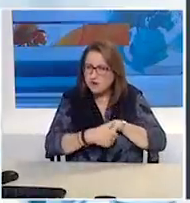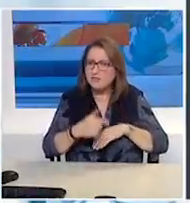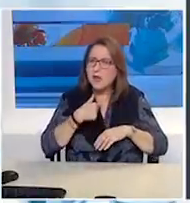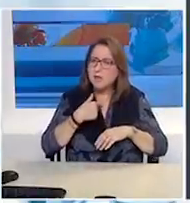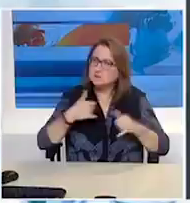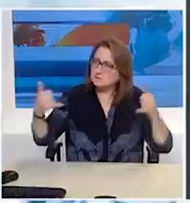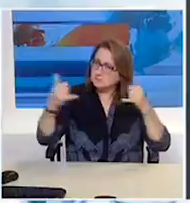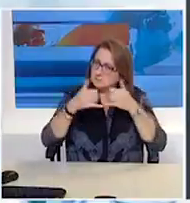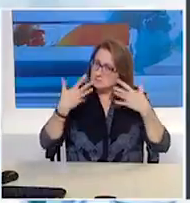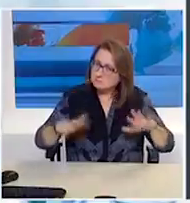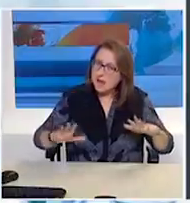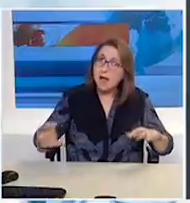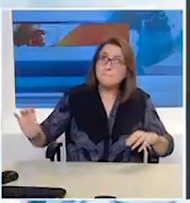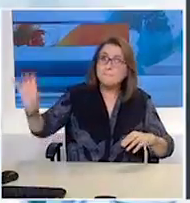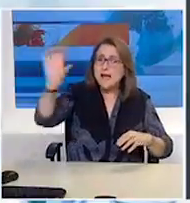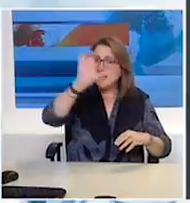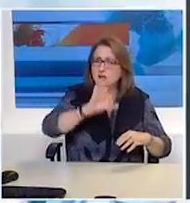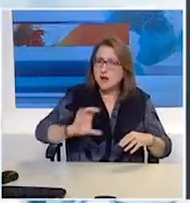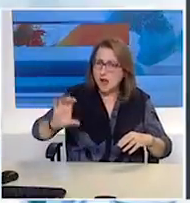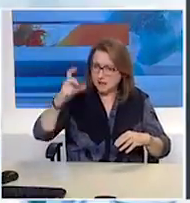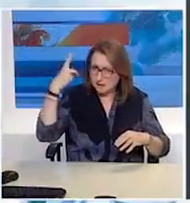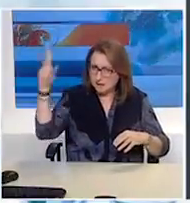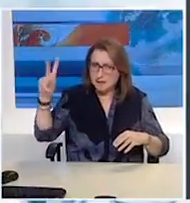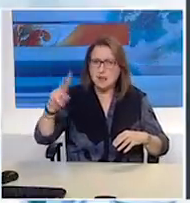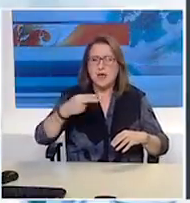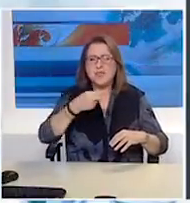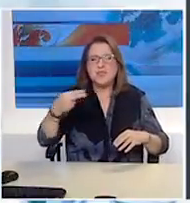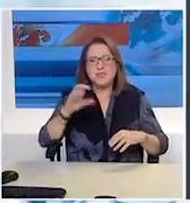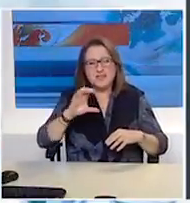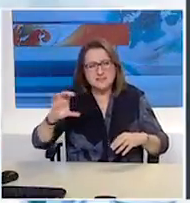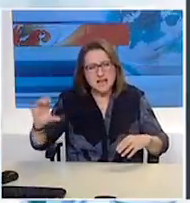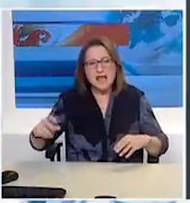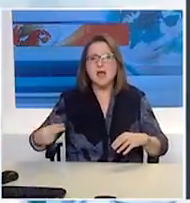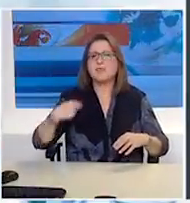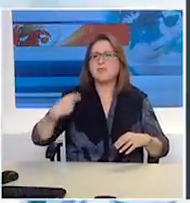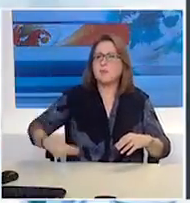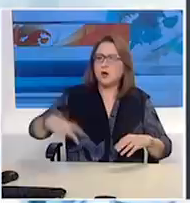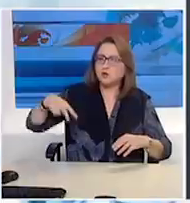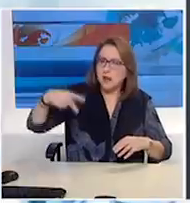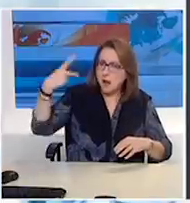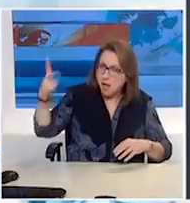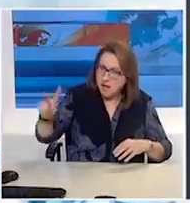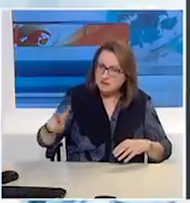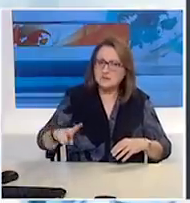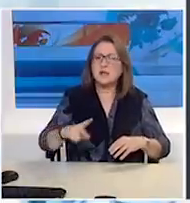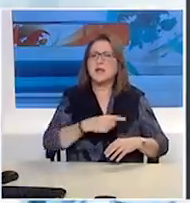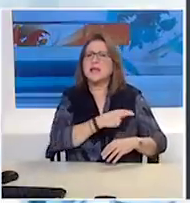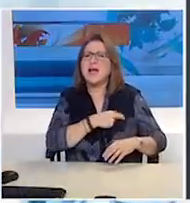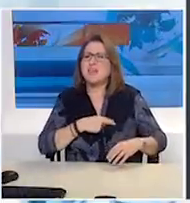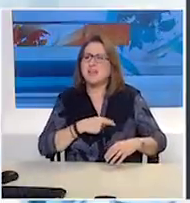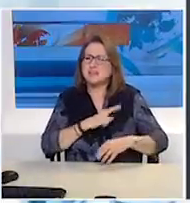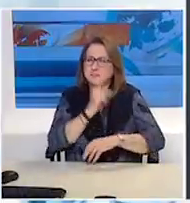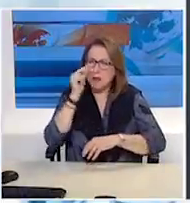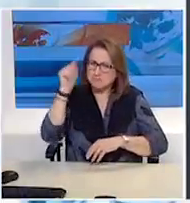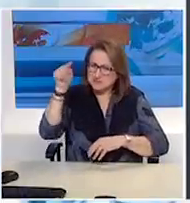Περιφερειάρχη Θεσσαλίας, τον κύριο Αγοραστό, τον καθηγητή επιδημιολογίας, τον κύριο Χατζηχριστοδούλου και τον Δήμαρχο Λαρισαίου, τον κύριο Καλογιάννη, αποφασίσαμε την